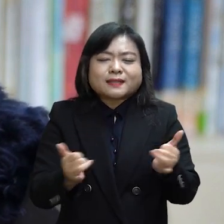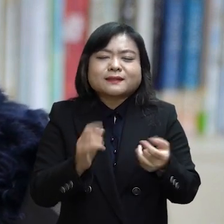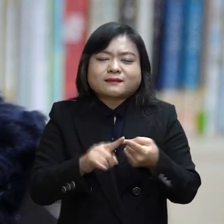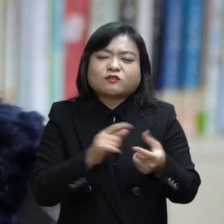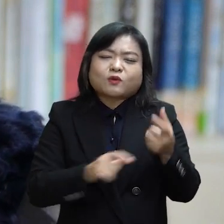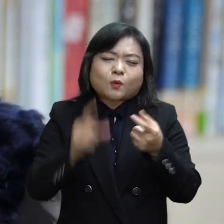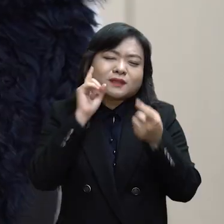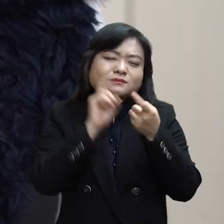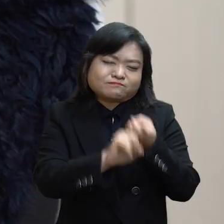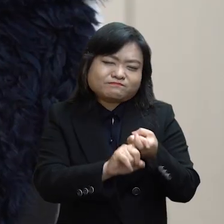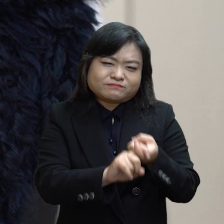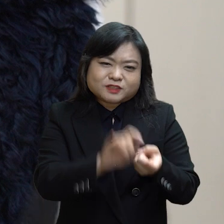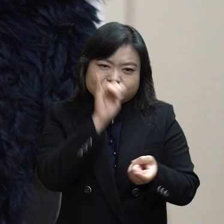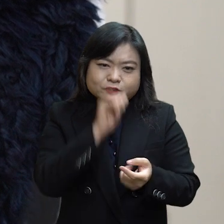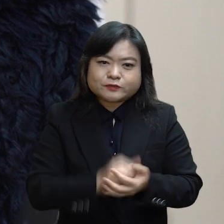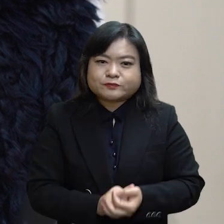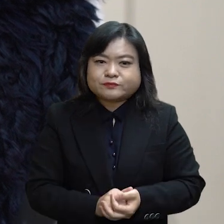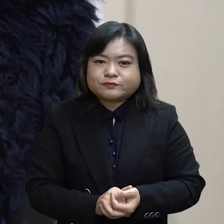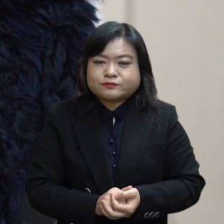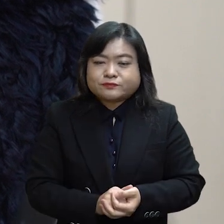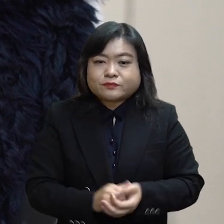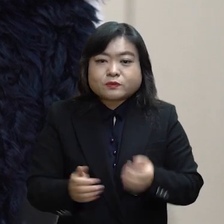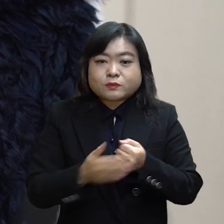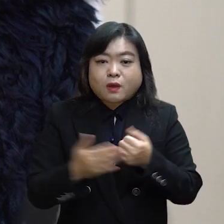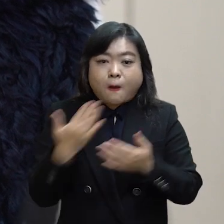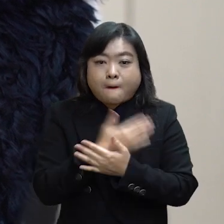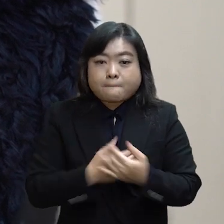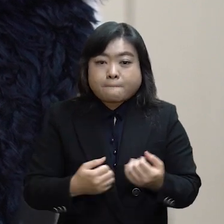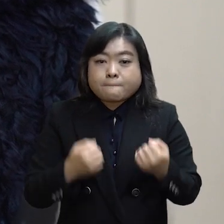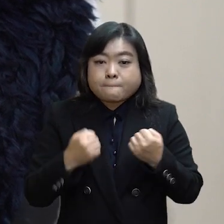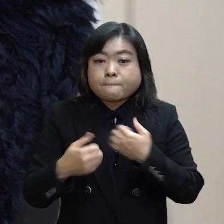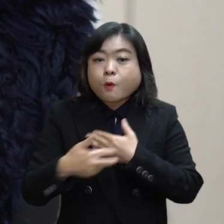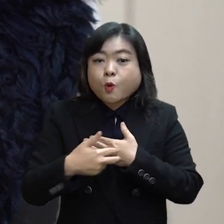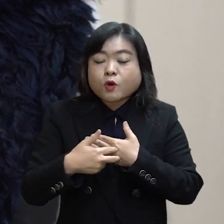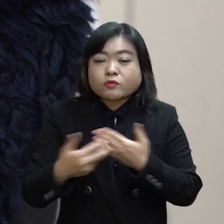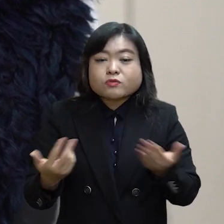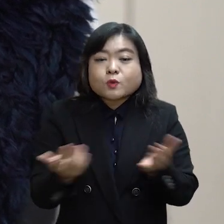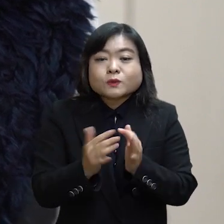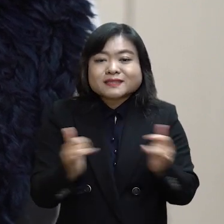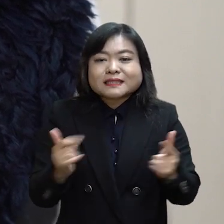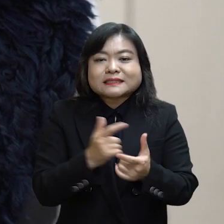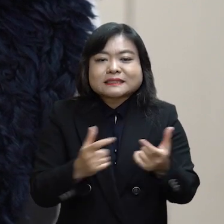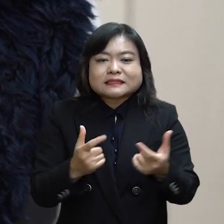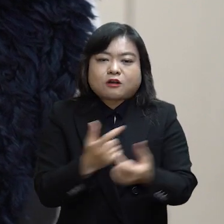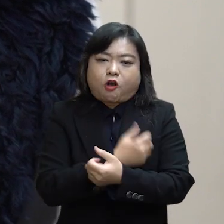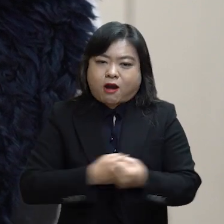관심이 가거든요. 그래서 아무래도 보건으로 노동자가 좀 건강해져야지